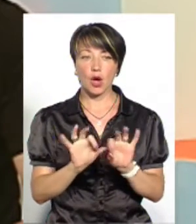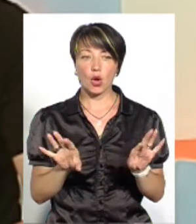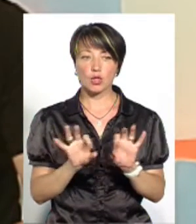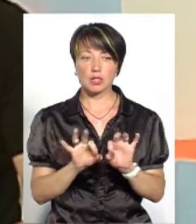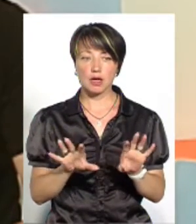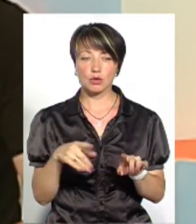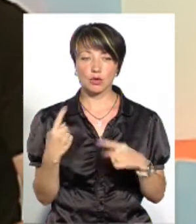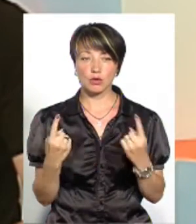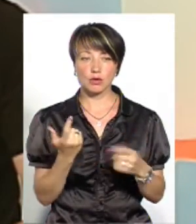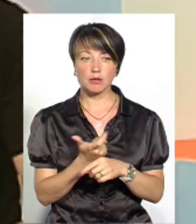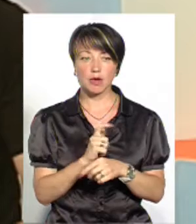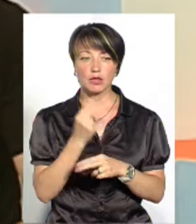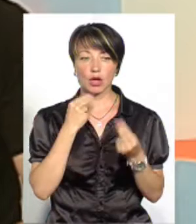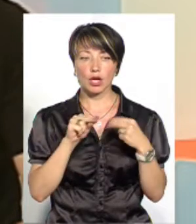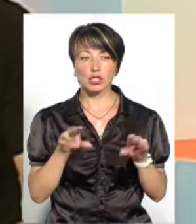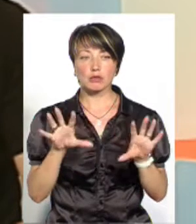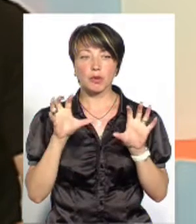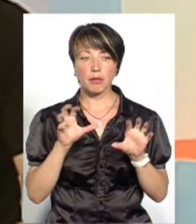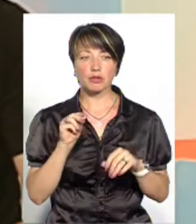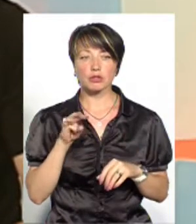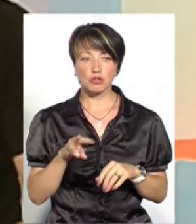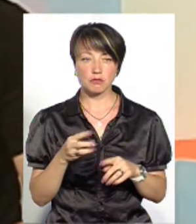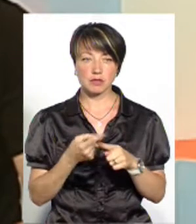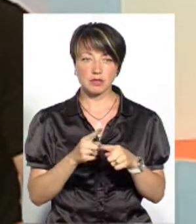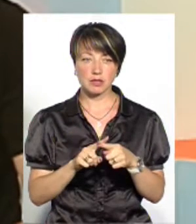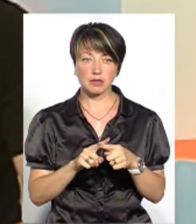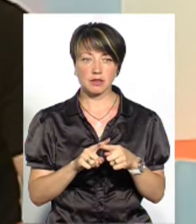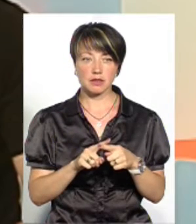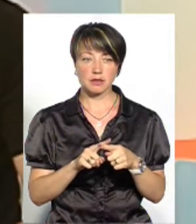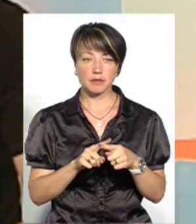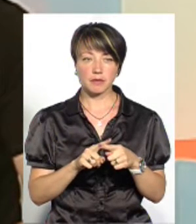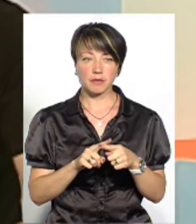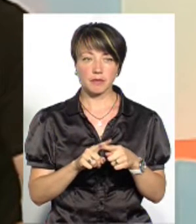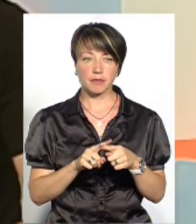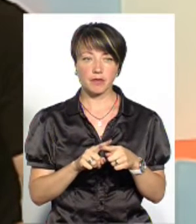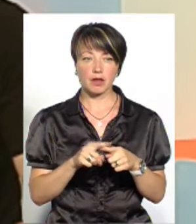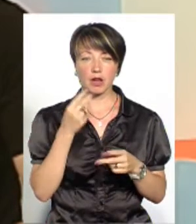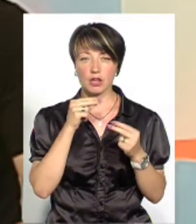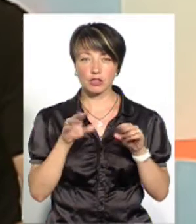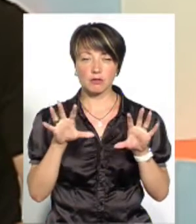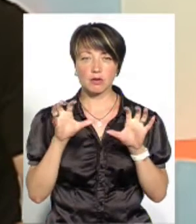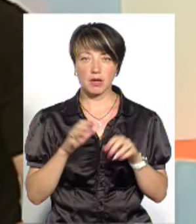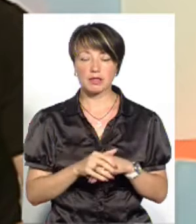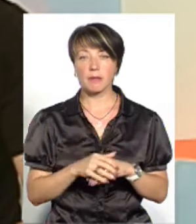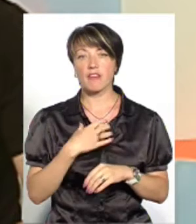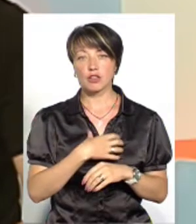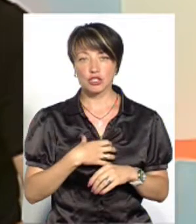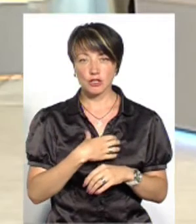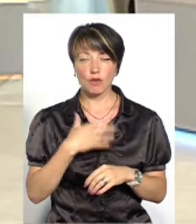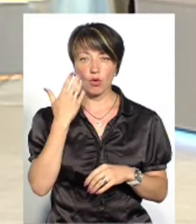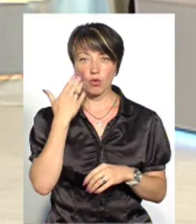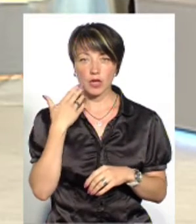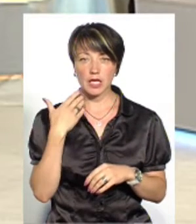розкаже один одному, це набагато краще сприймається людьми, ніж це якийсь будь-який, навіть самий кращий фахівець. Тобто важливо,